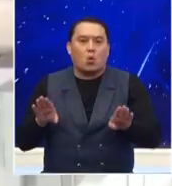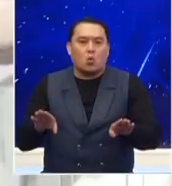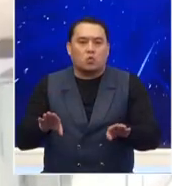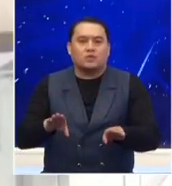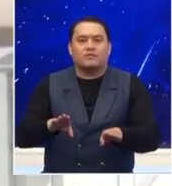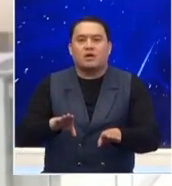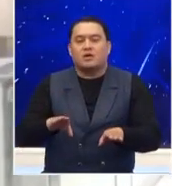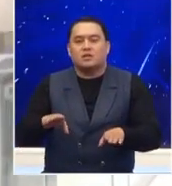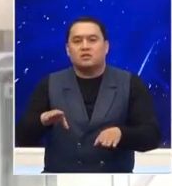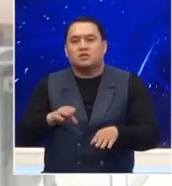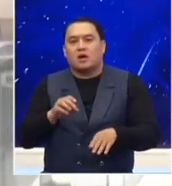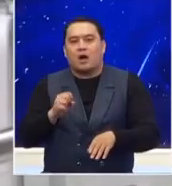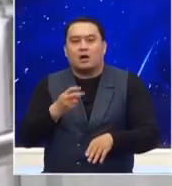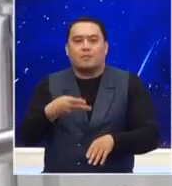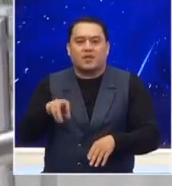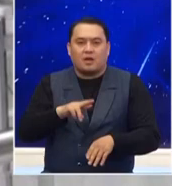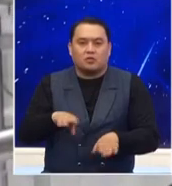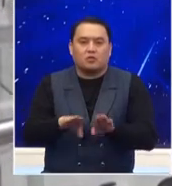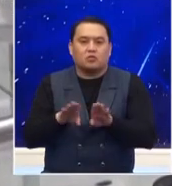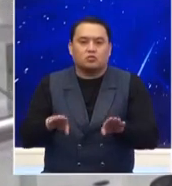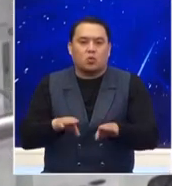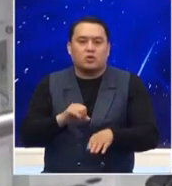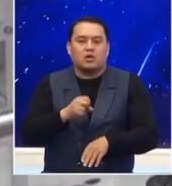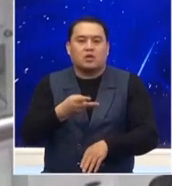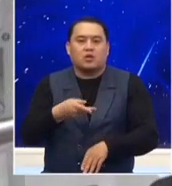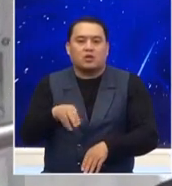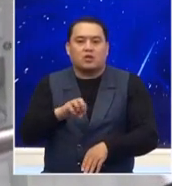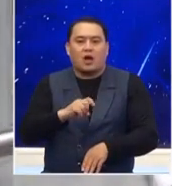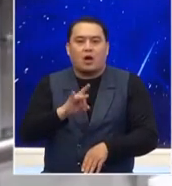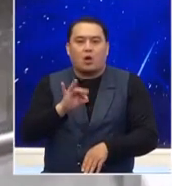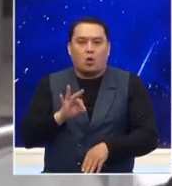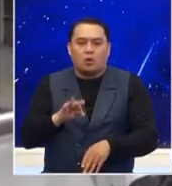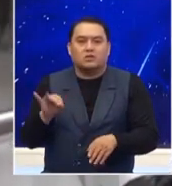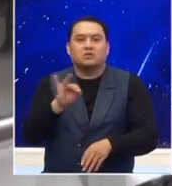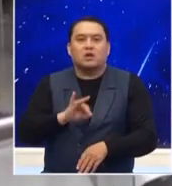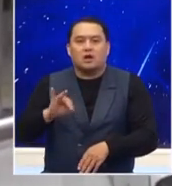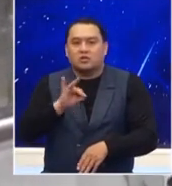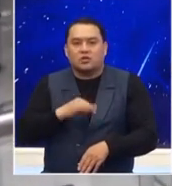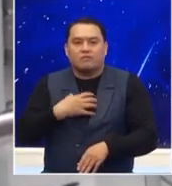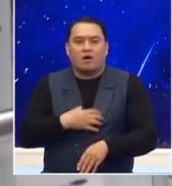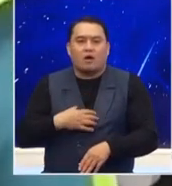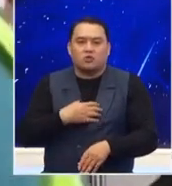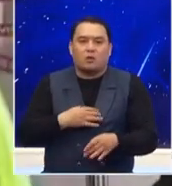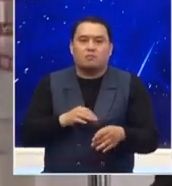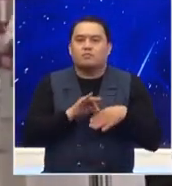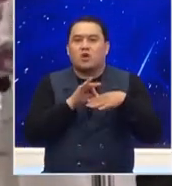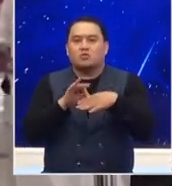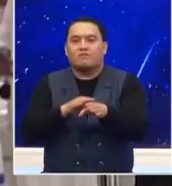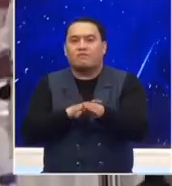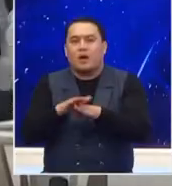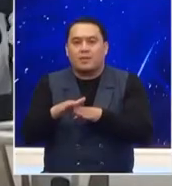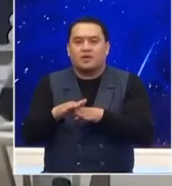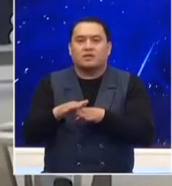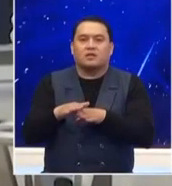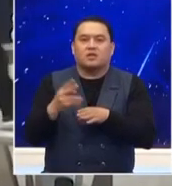Дубая в Тель-Авив. Израильский премьер-министр Беньямин Нетаньяху назвал его историческим. Дубайский перевозчик будет выполнять рейсы